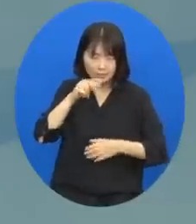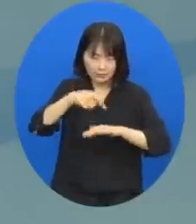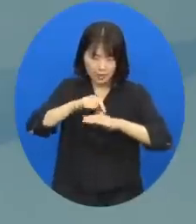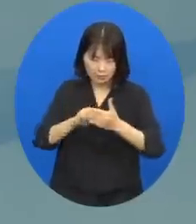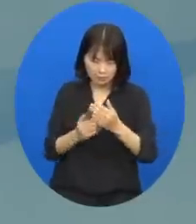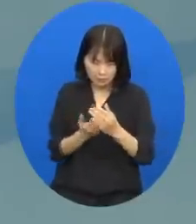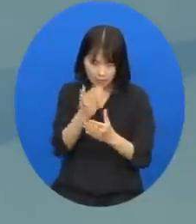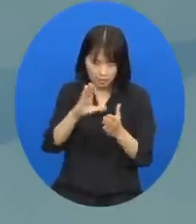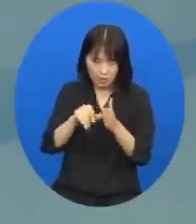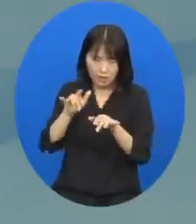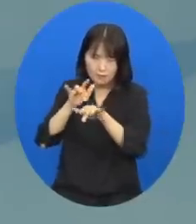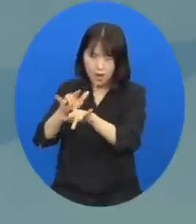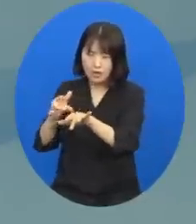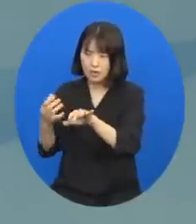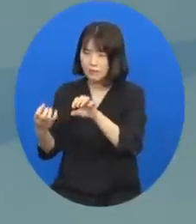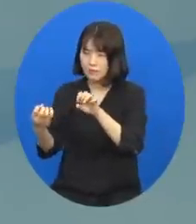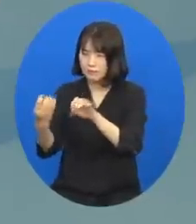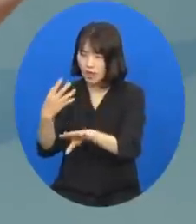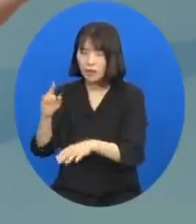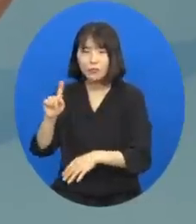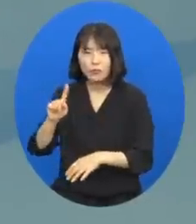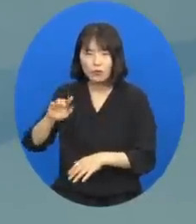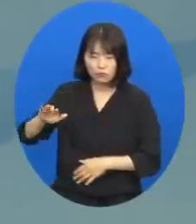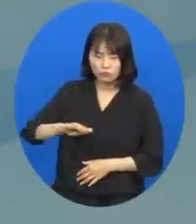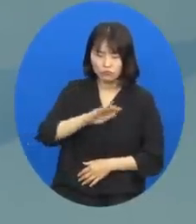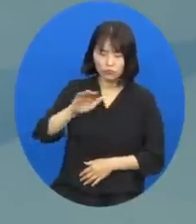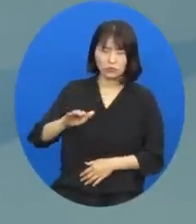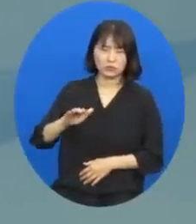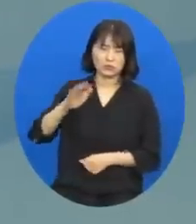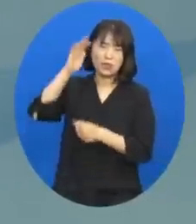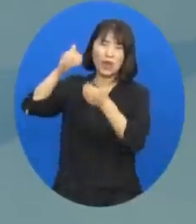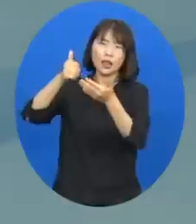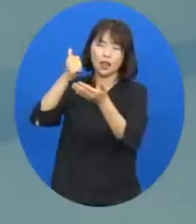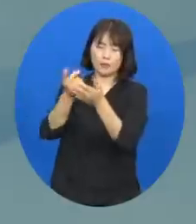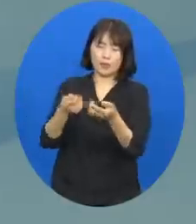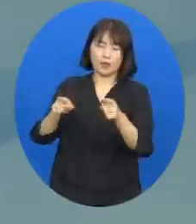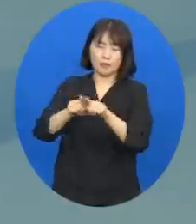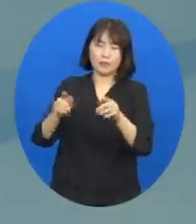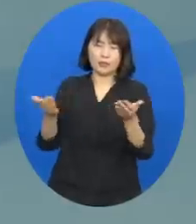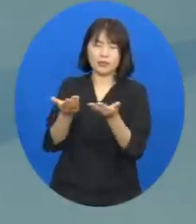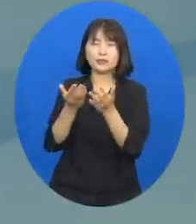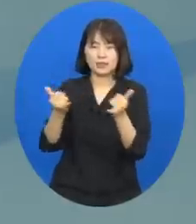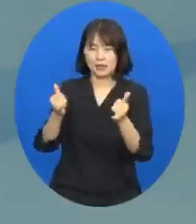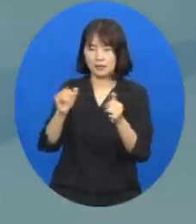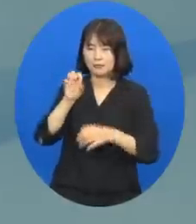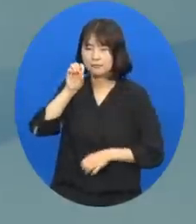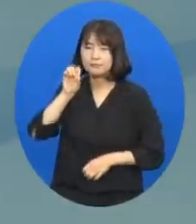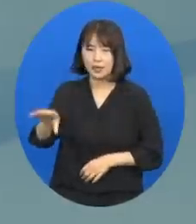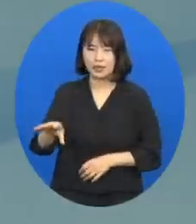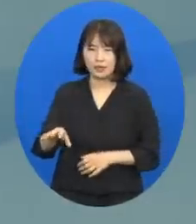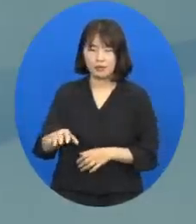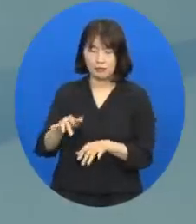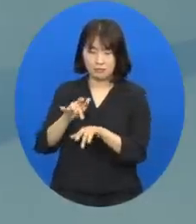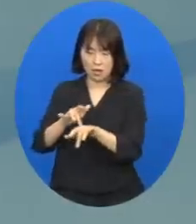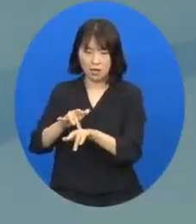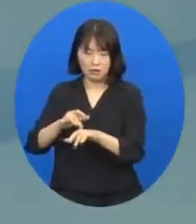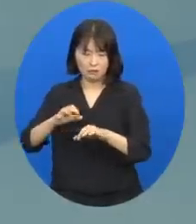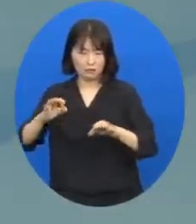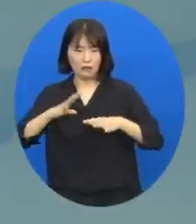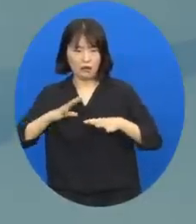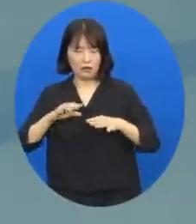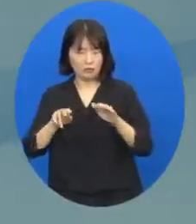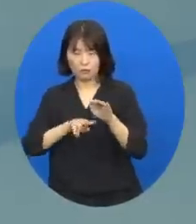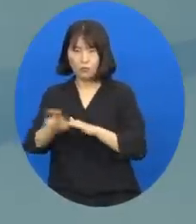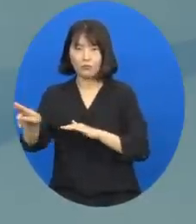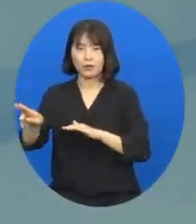바라고요 우리는 다 하나님의 동역자 드립니다 라고 얘기한다 등 거에요 그럼 마귀가 깜짝 놀라서 도망 갑니다 어